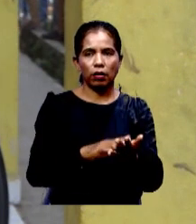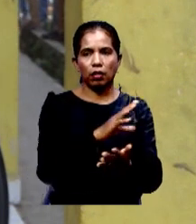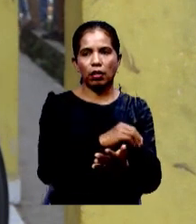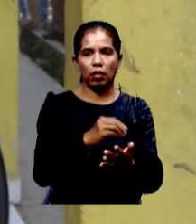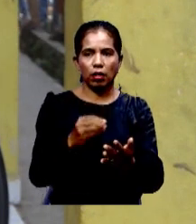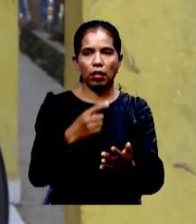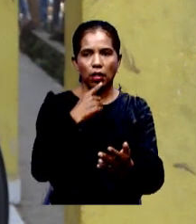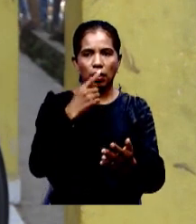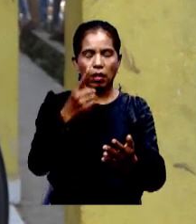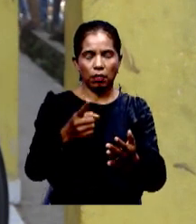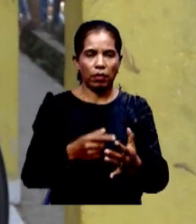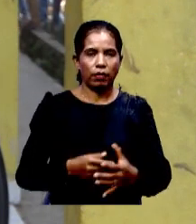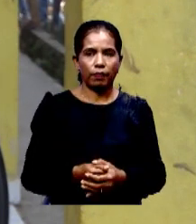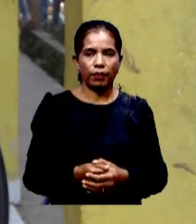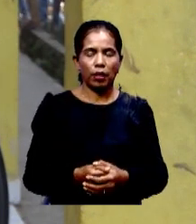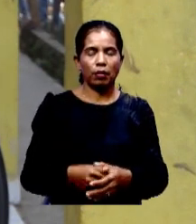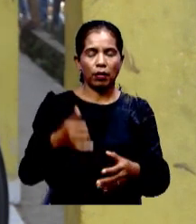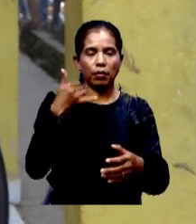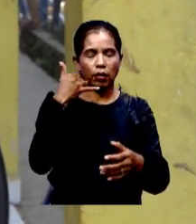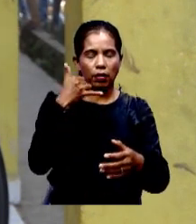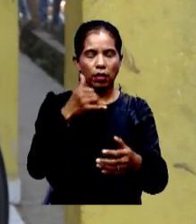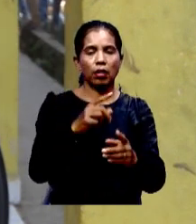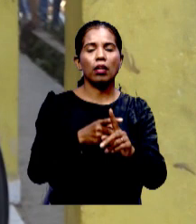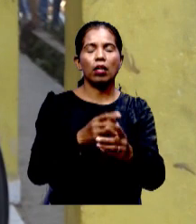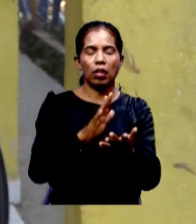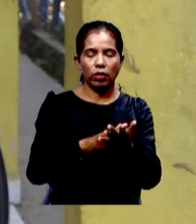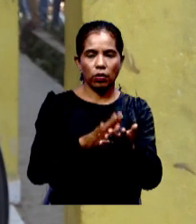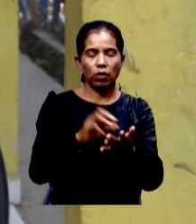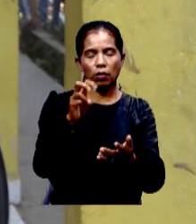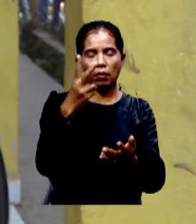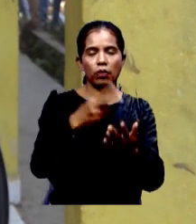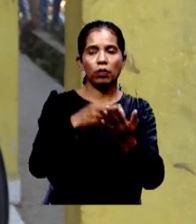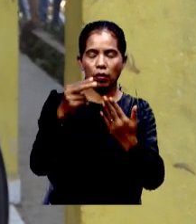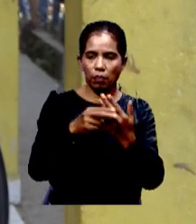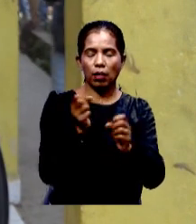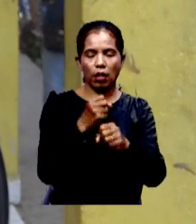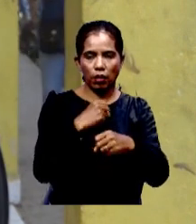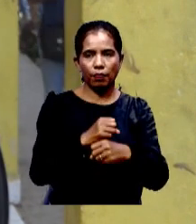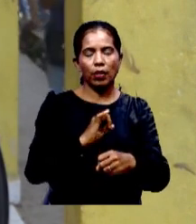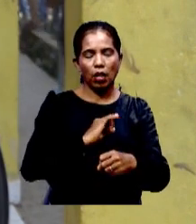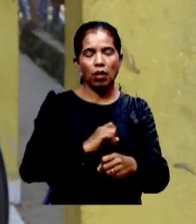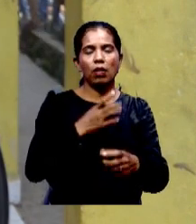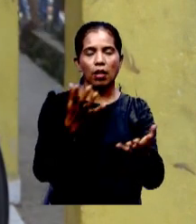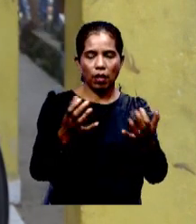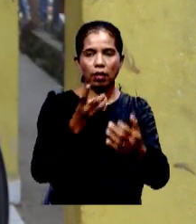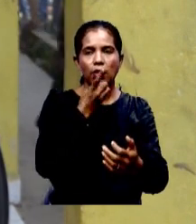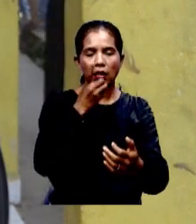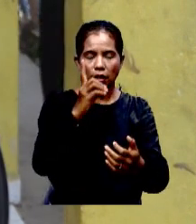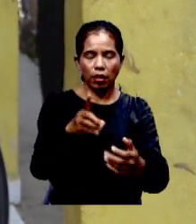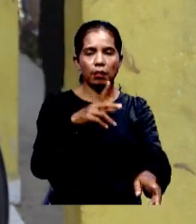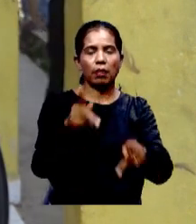anta wema liga keras singre mai ho 12 November makalo, tamba ne ma hawa kara deklaro ba iha sosiedade,